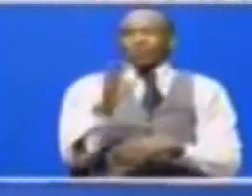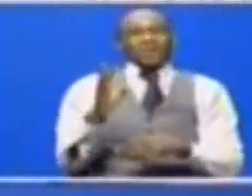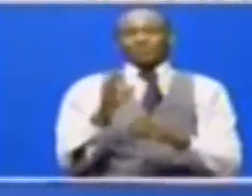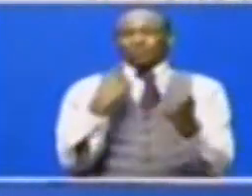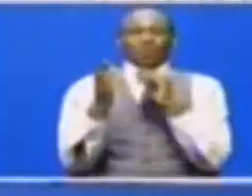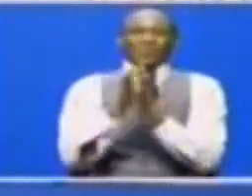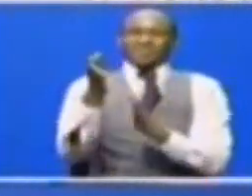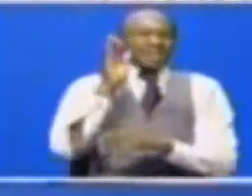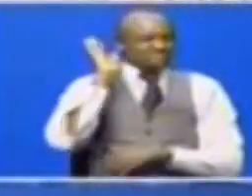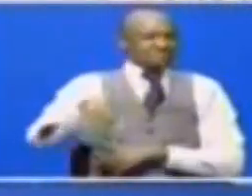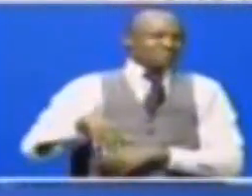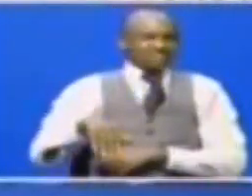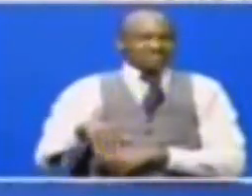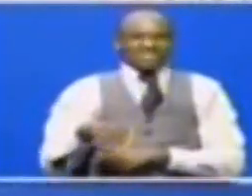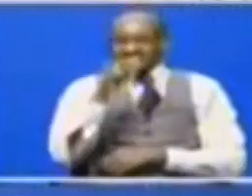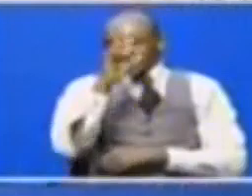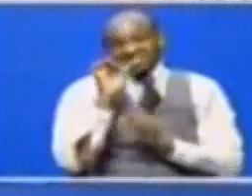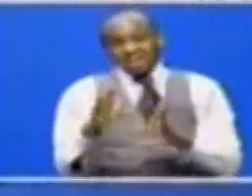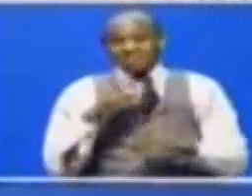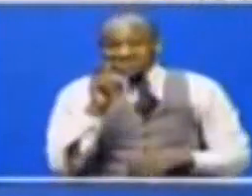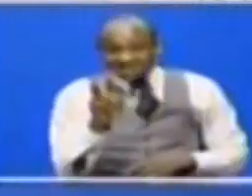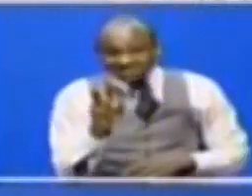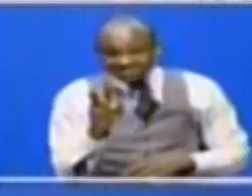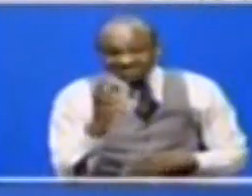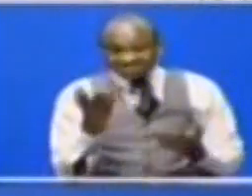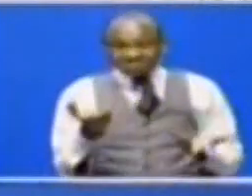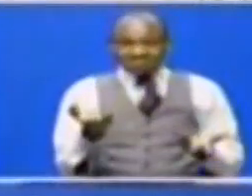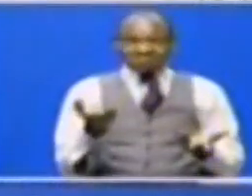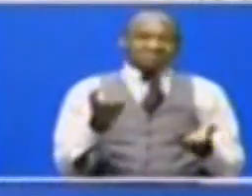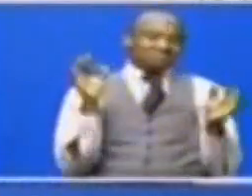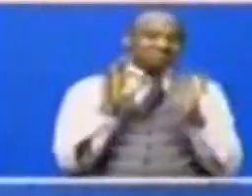kusumbuka na hayo. Saa ingine naangalia na amuse myself too.